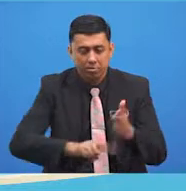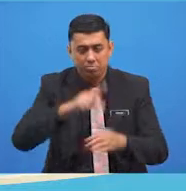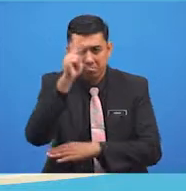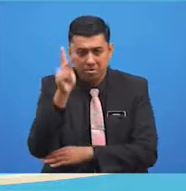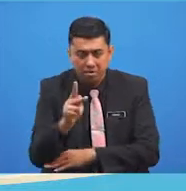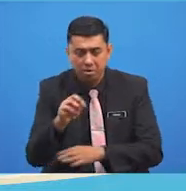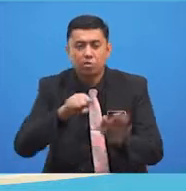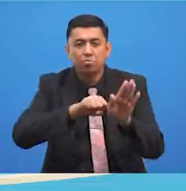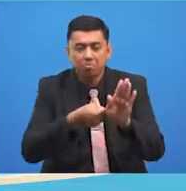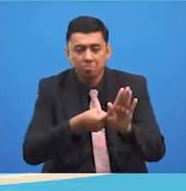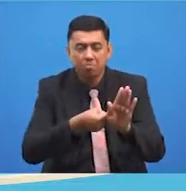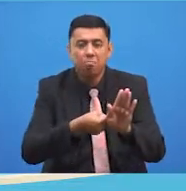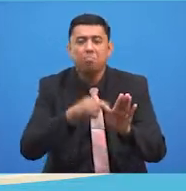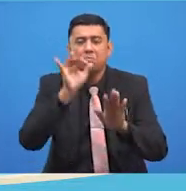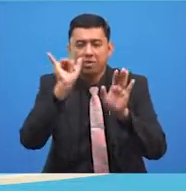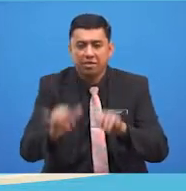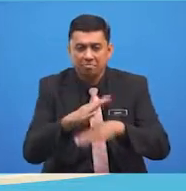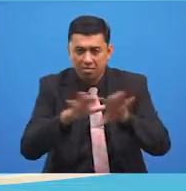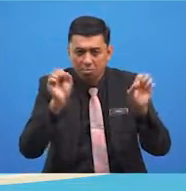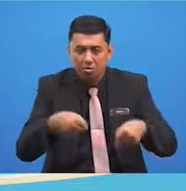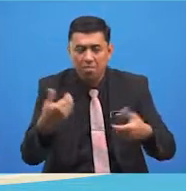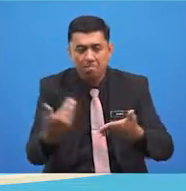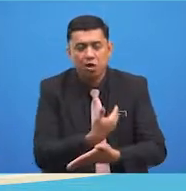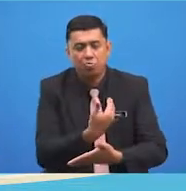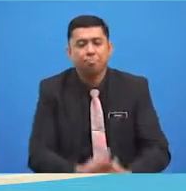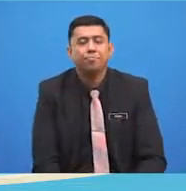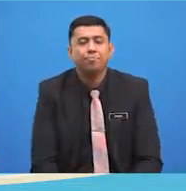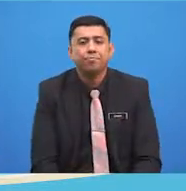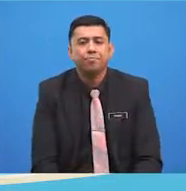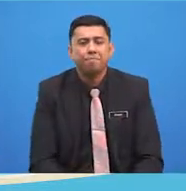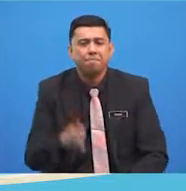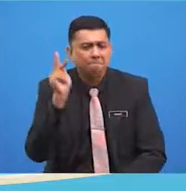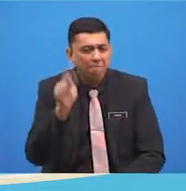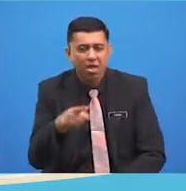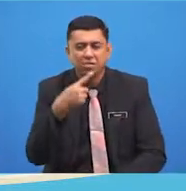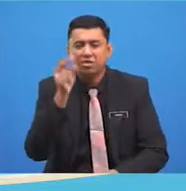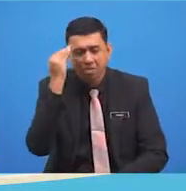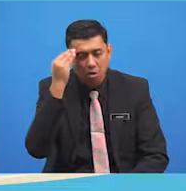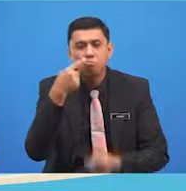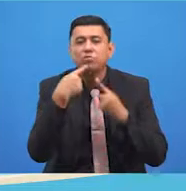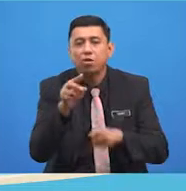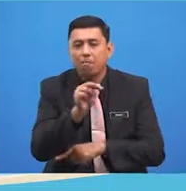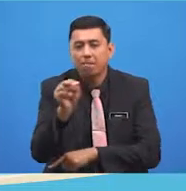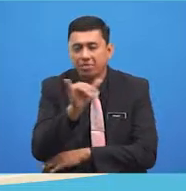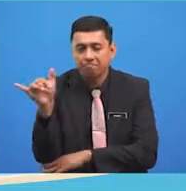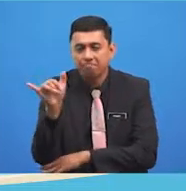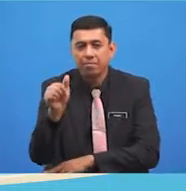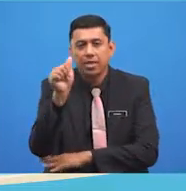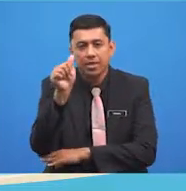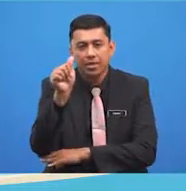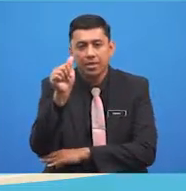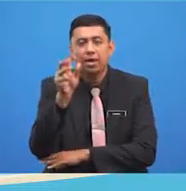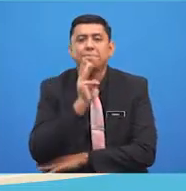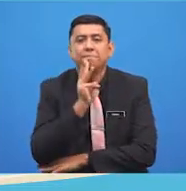Apakah sumber yang tidak boleh baharu? Murid-murid pasti tahu jawapannya. A.